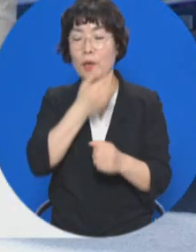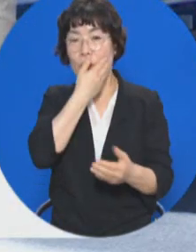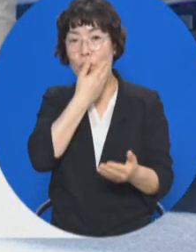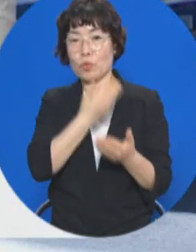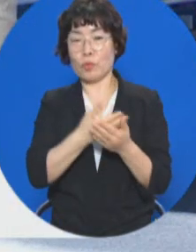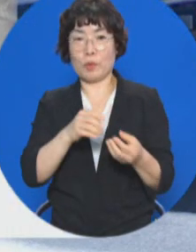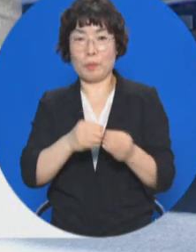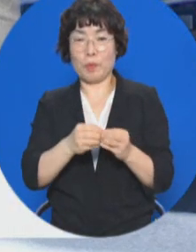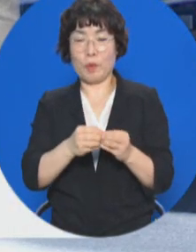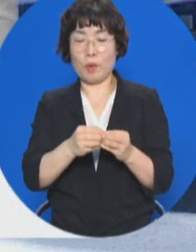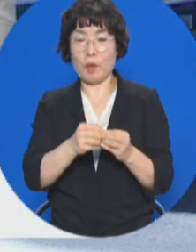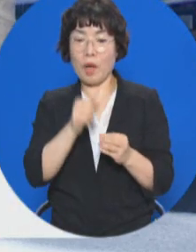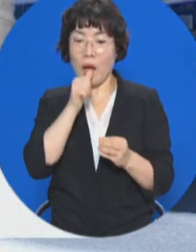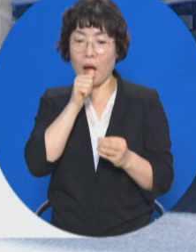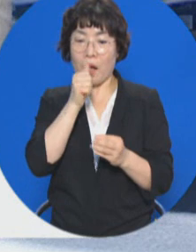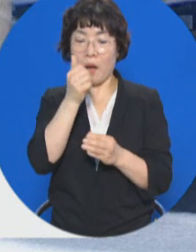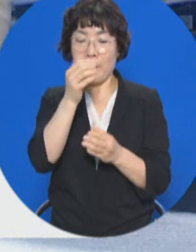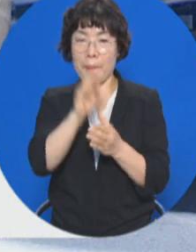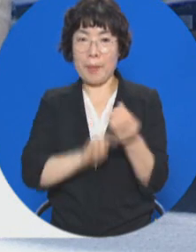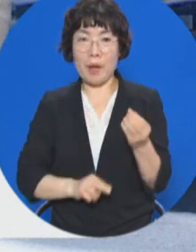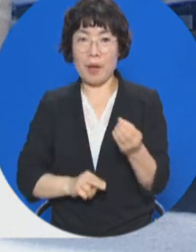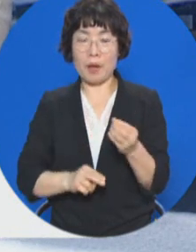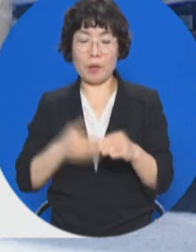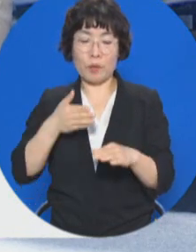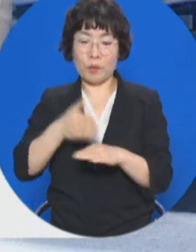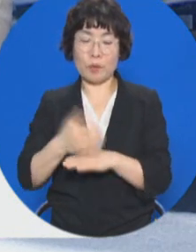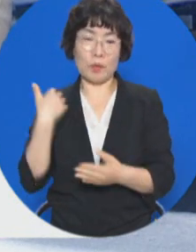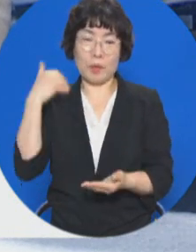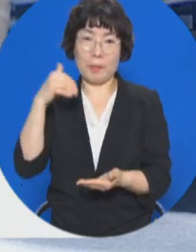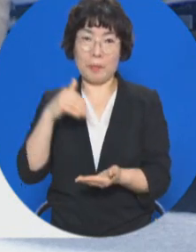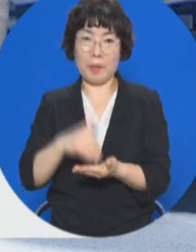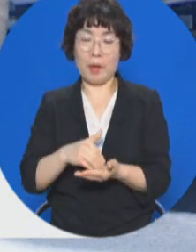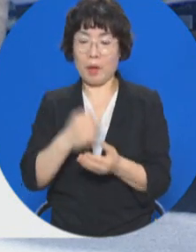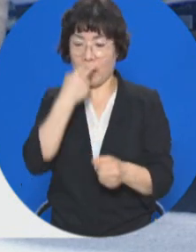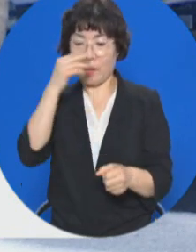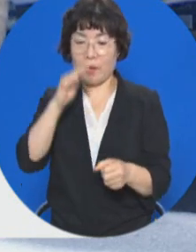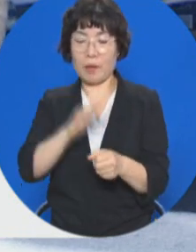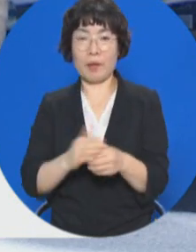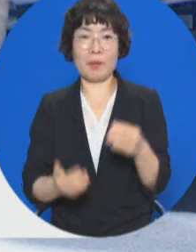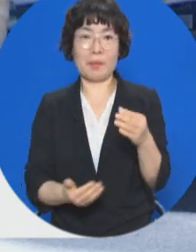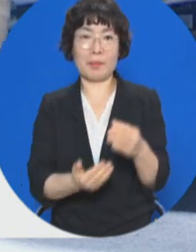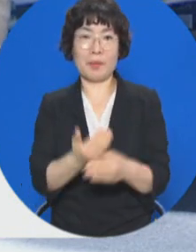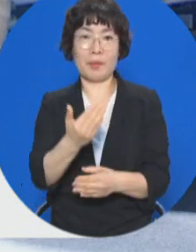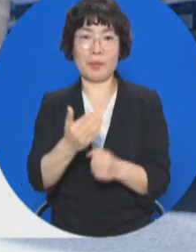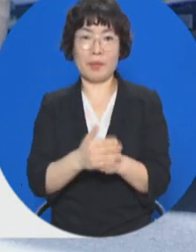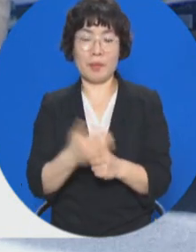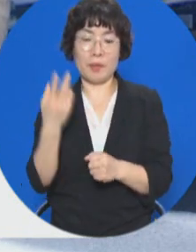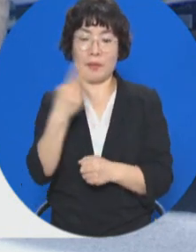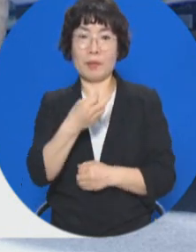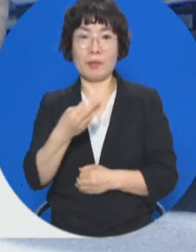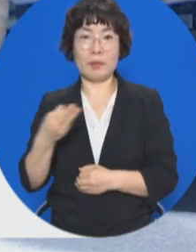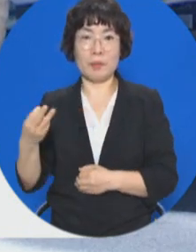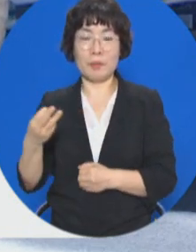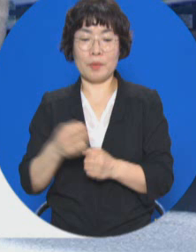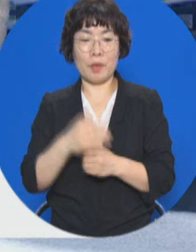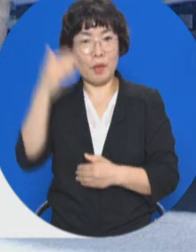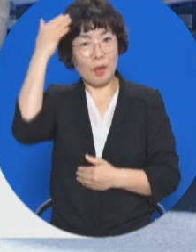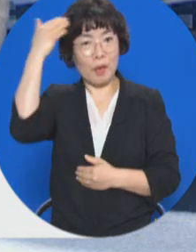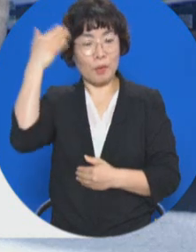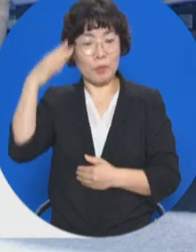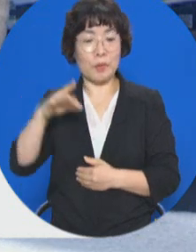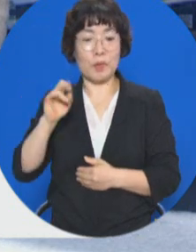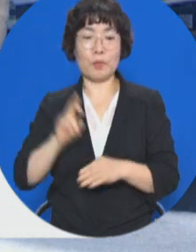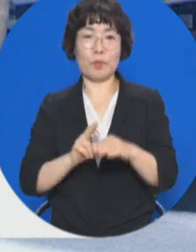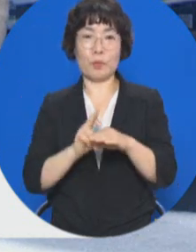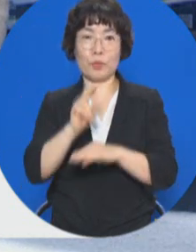부품이 고철로 팔렸다가 뒤늦게 회수되는 어이없는 상황이 발생했습니다. 지난 2013년 우리나라 첫